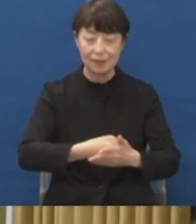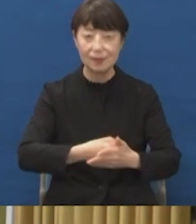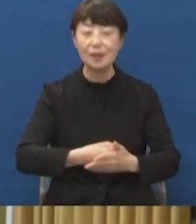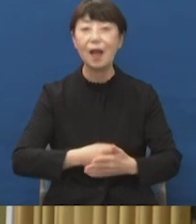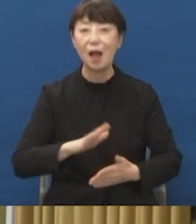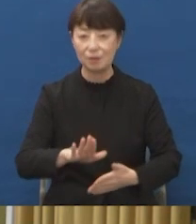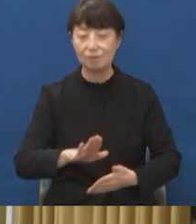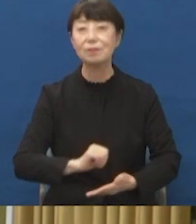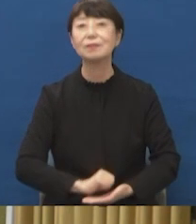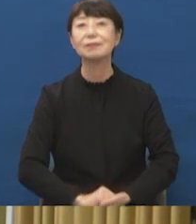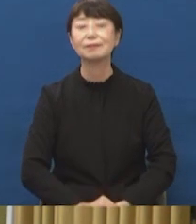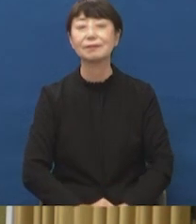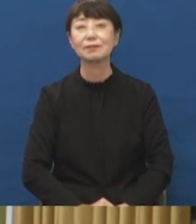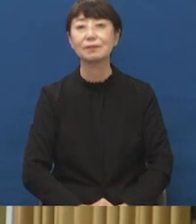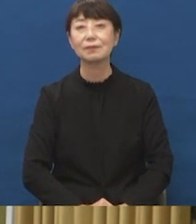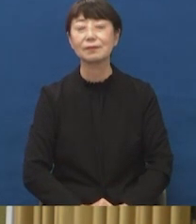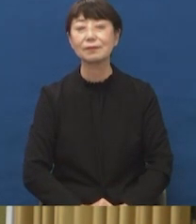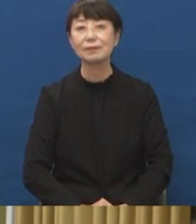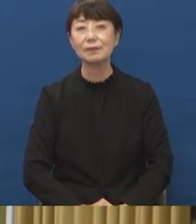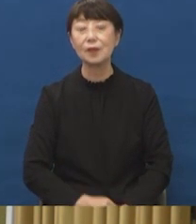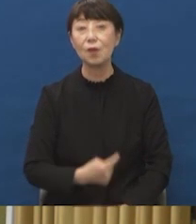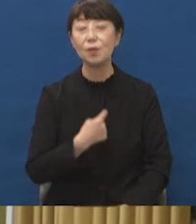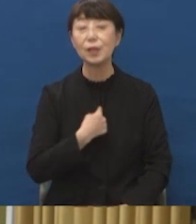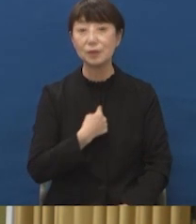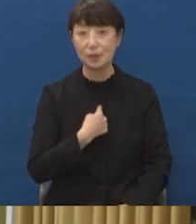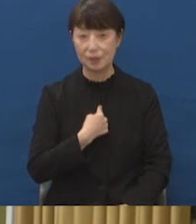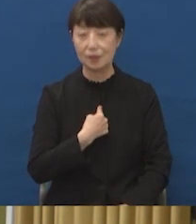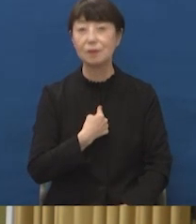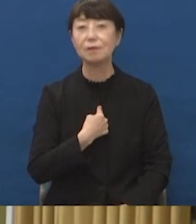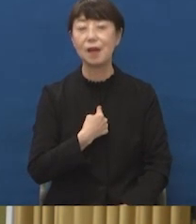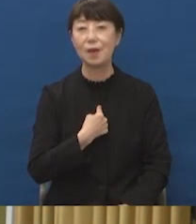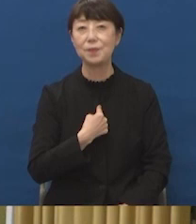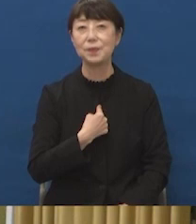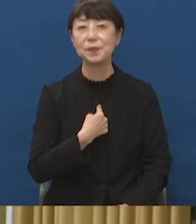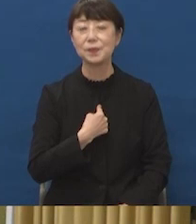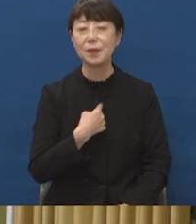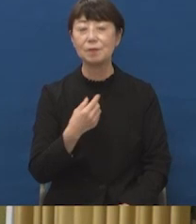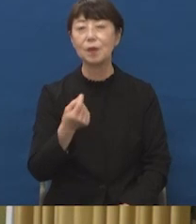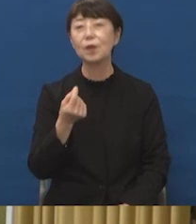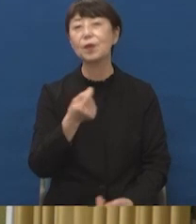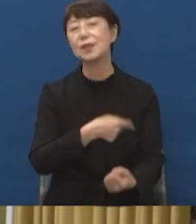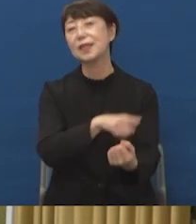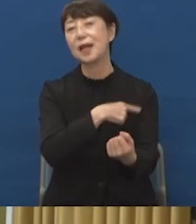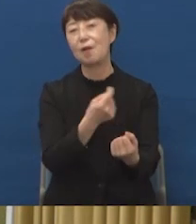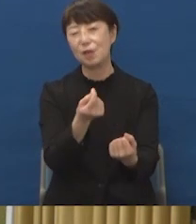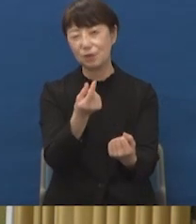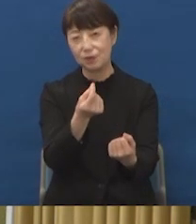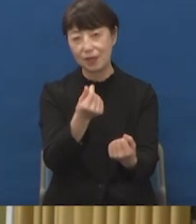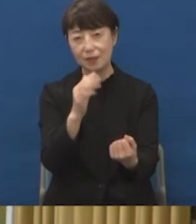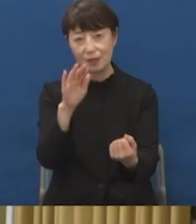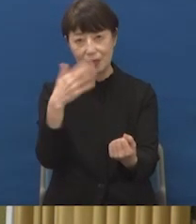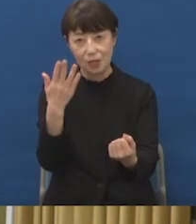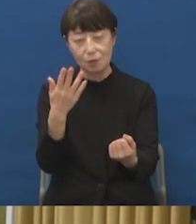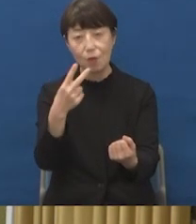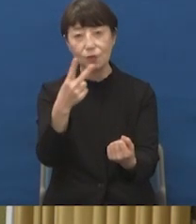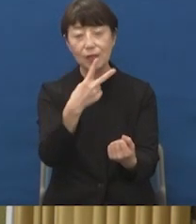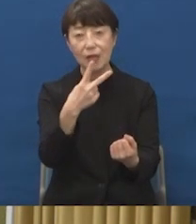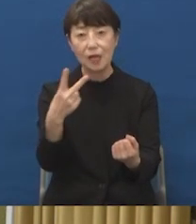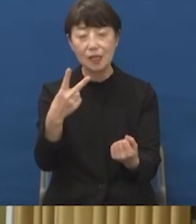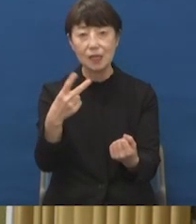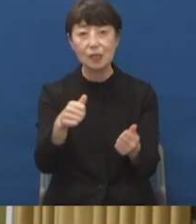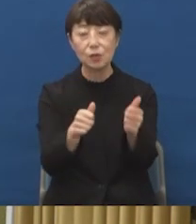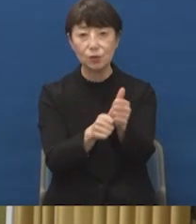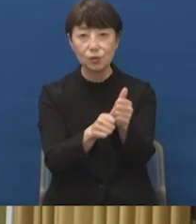。もとより私自身は甚だ微力であります。二人の副市長、そ